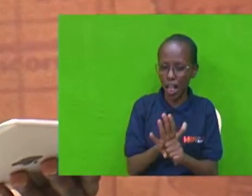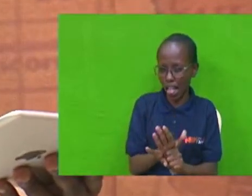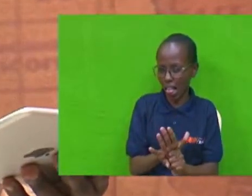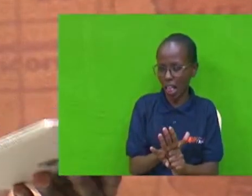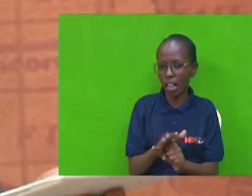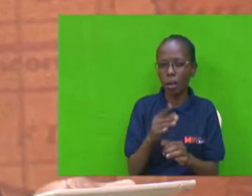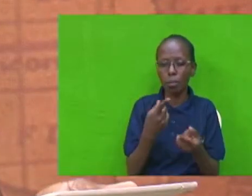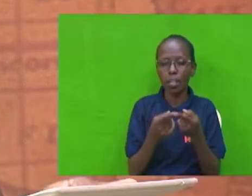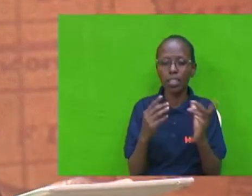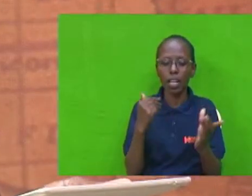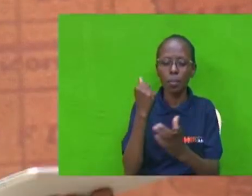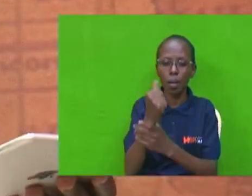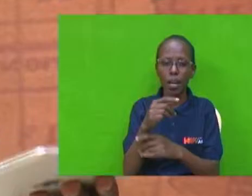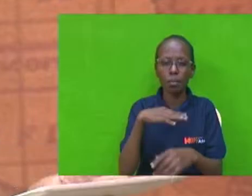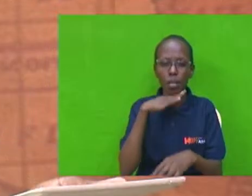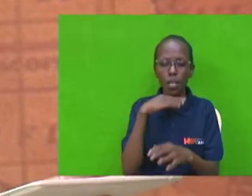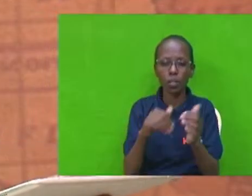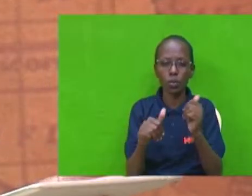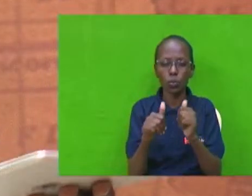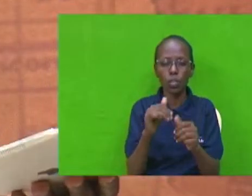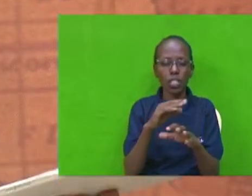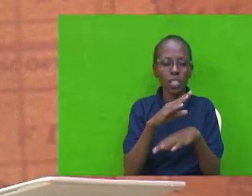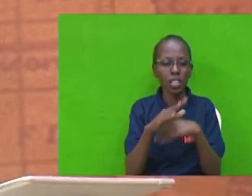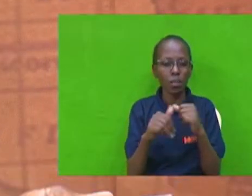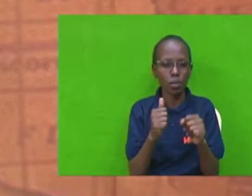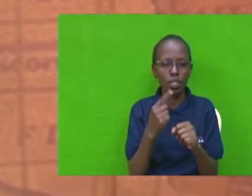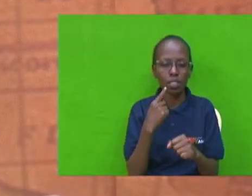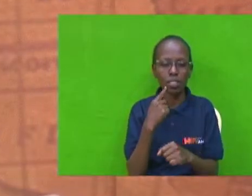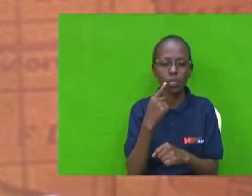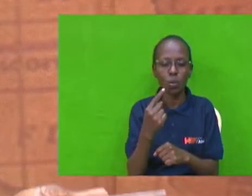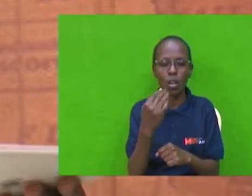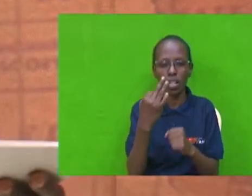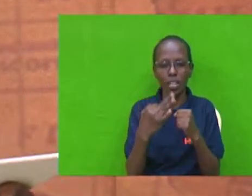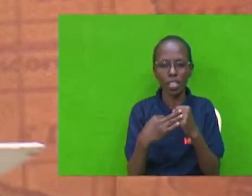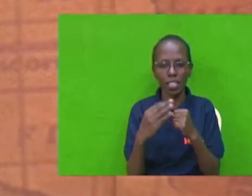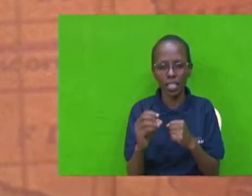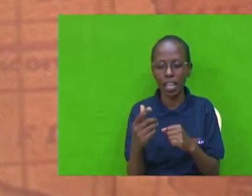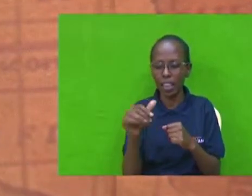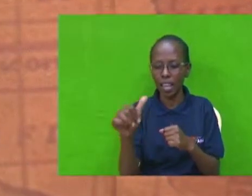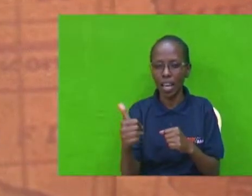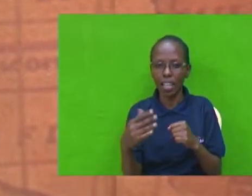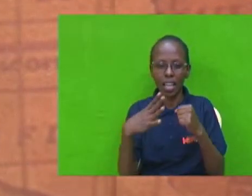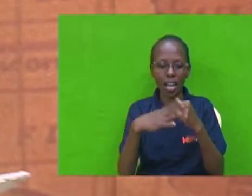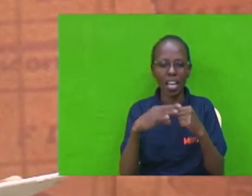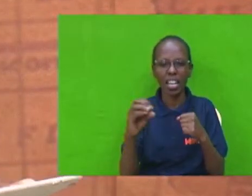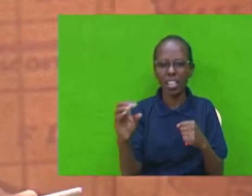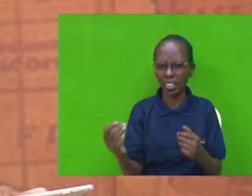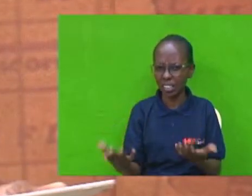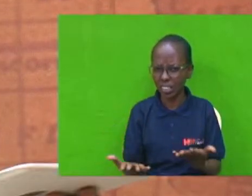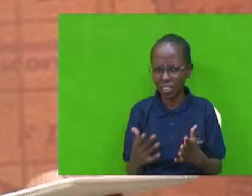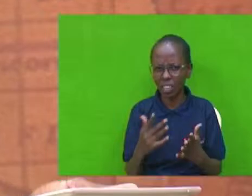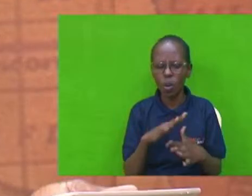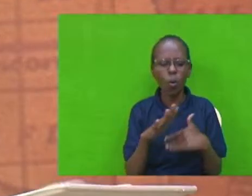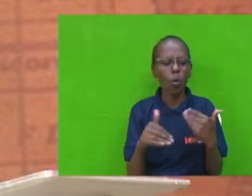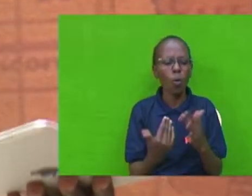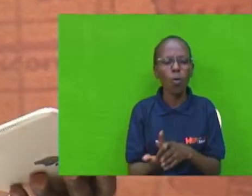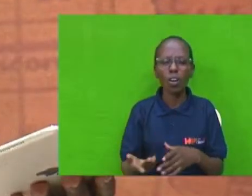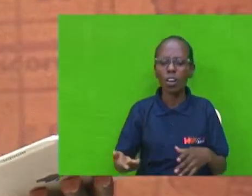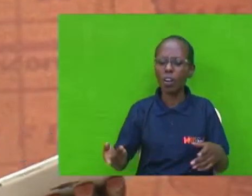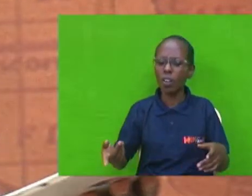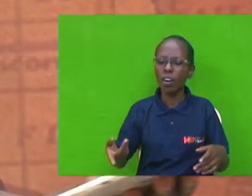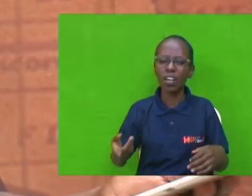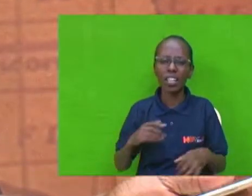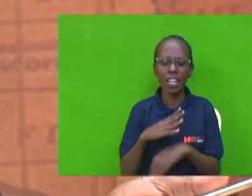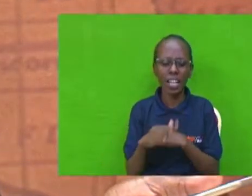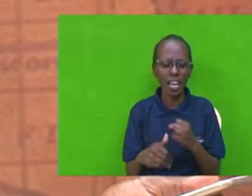aliyokufa Abrahamu ama Ibrahimu ni 180. Huyu mwingine 900. Wote wanaambiwa wameshiba miaka. Sasa